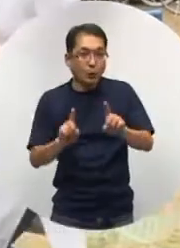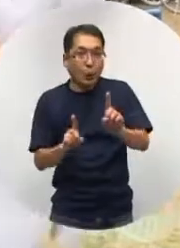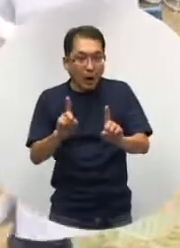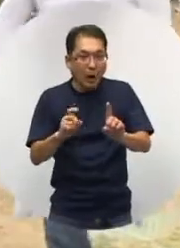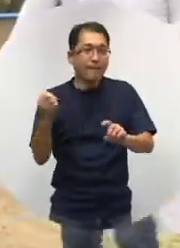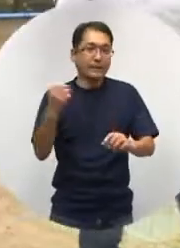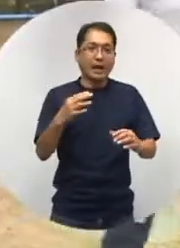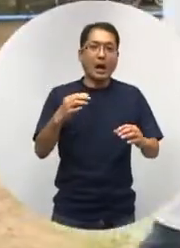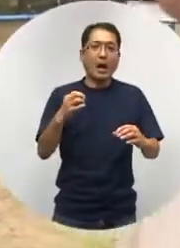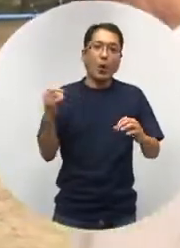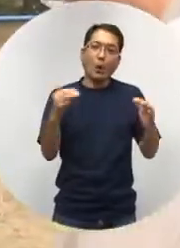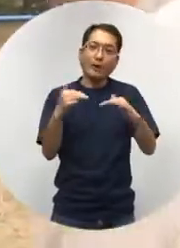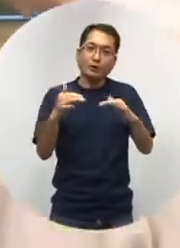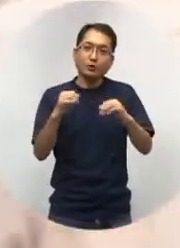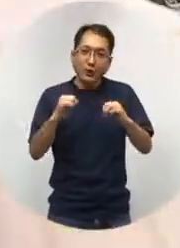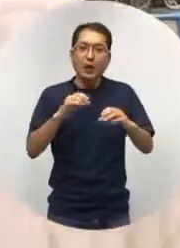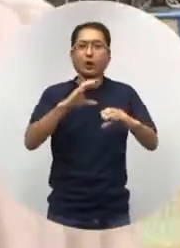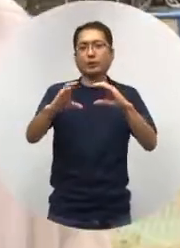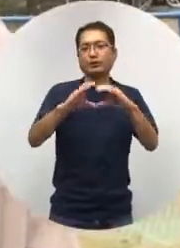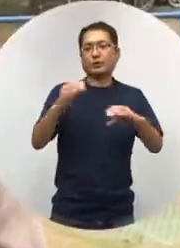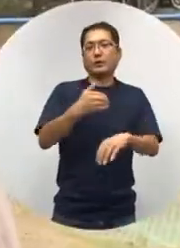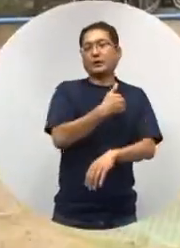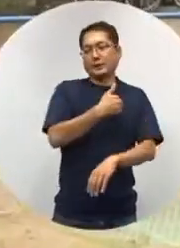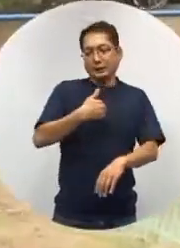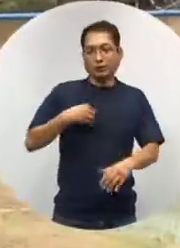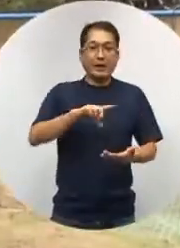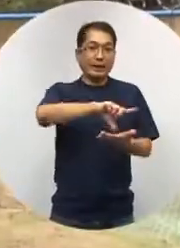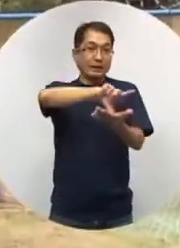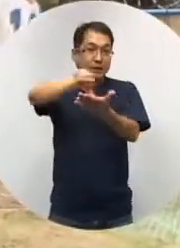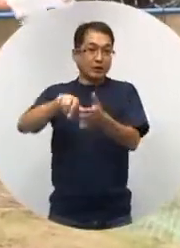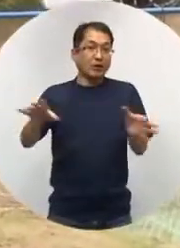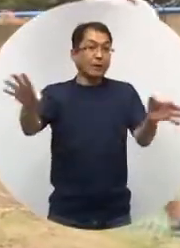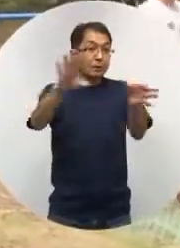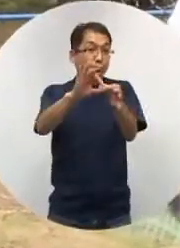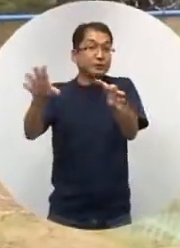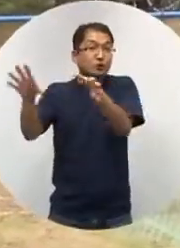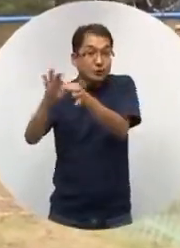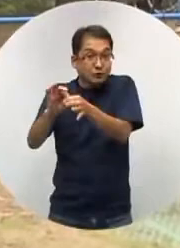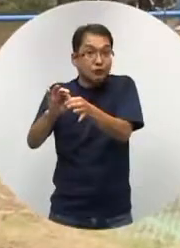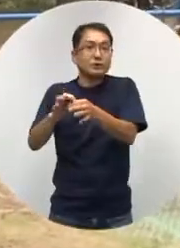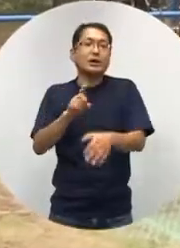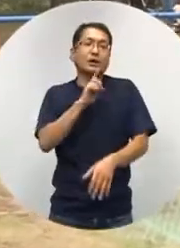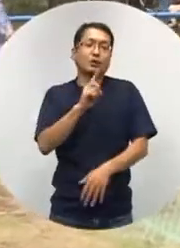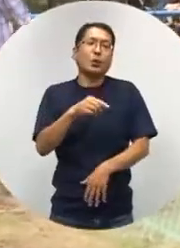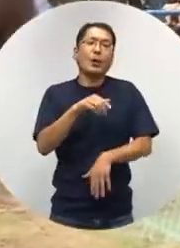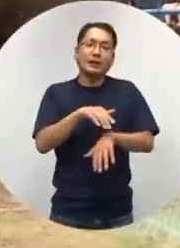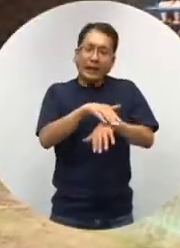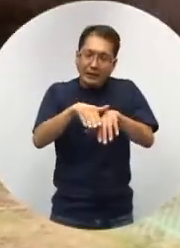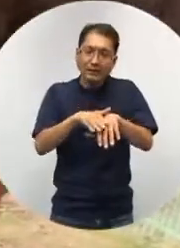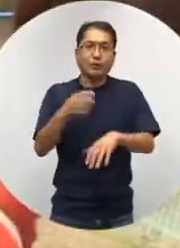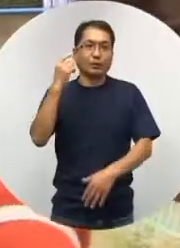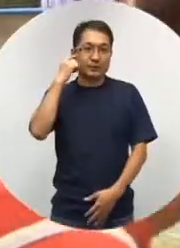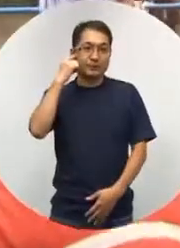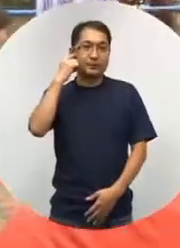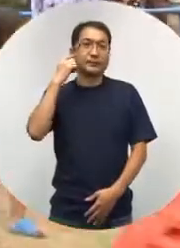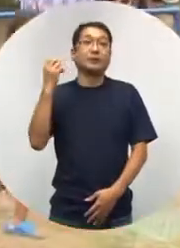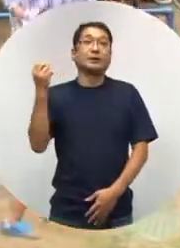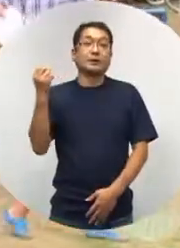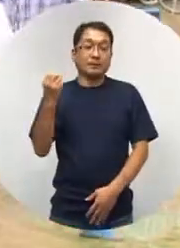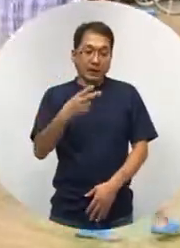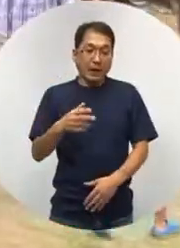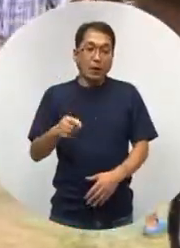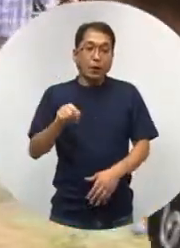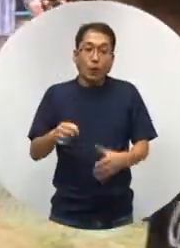ってコミュニケーションを取ってやっぱり地域が結びついていくっていうのは大事なことだと思いますし、大々的